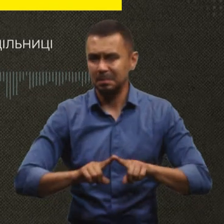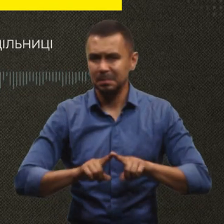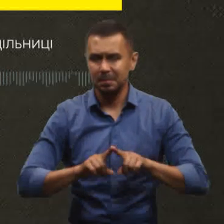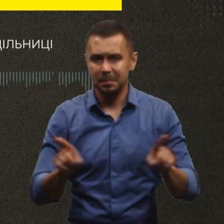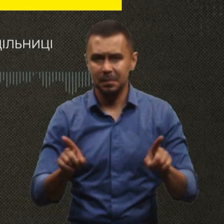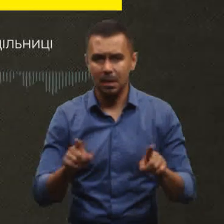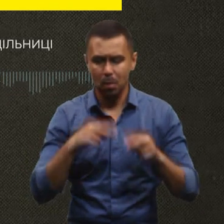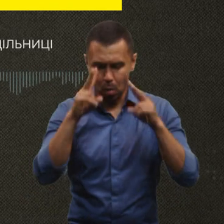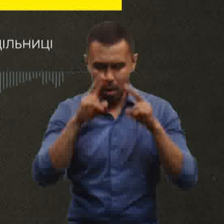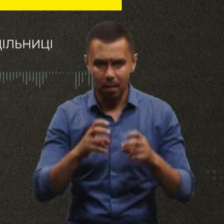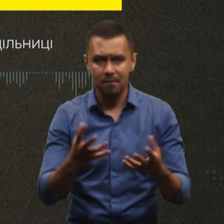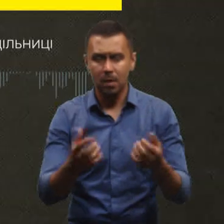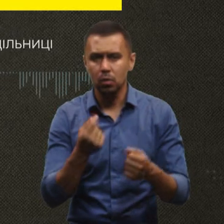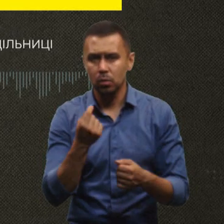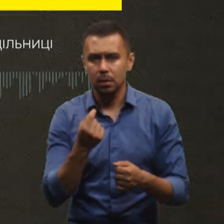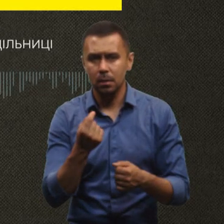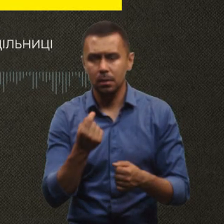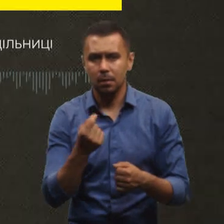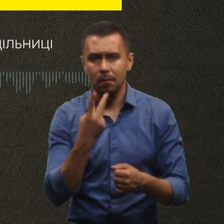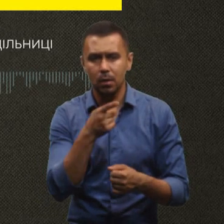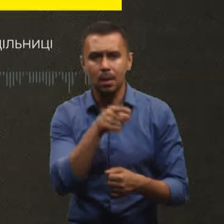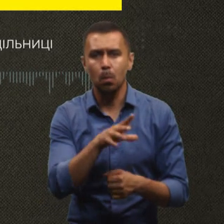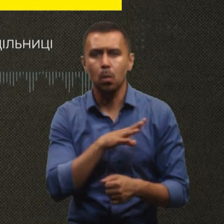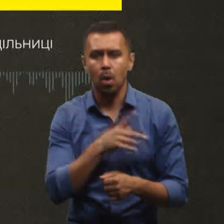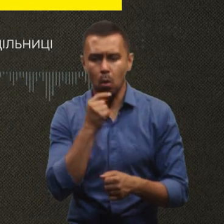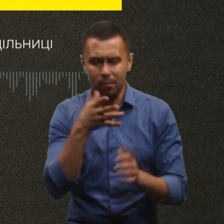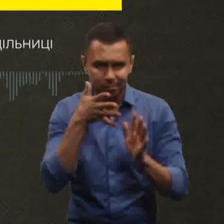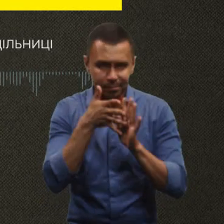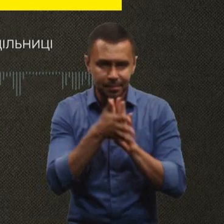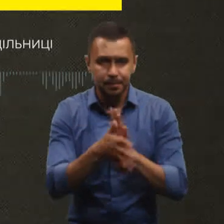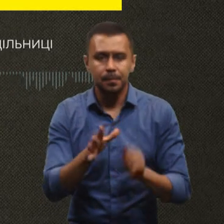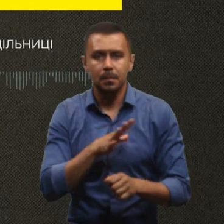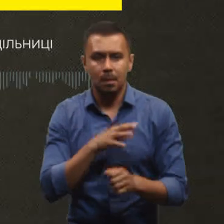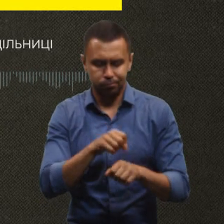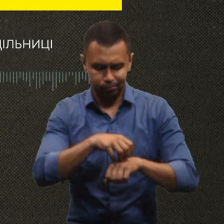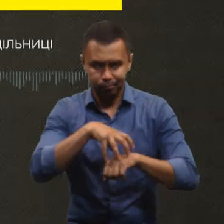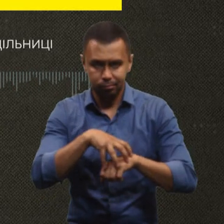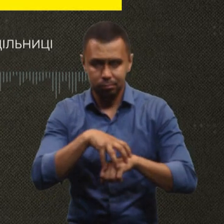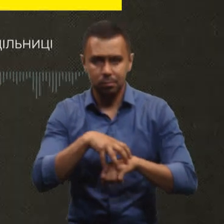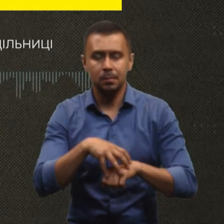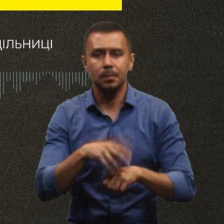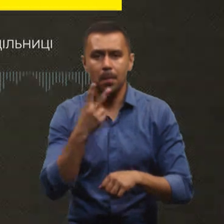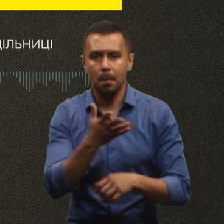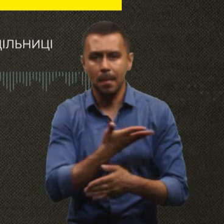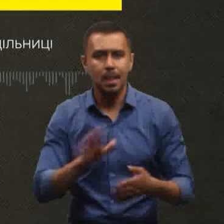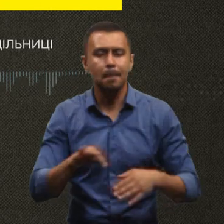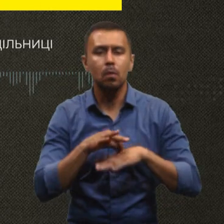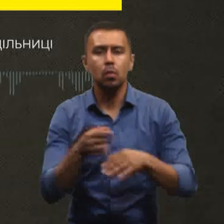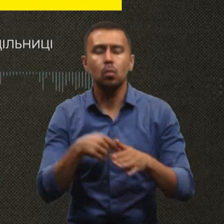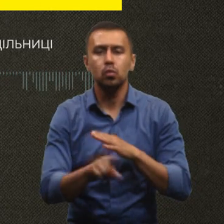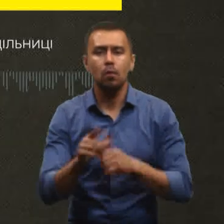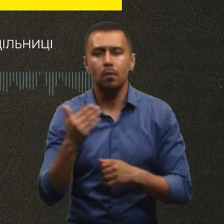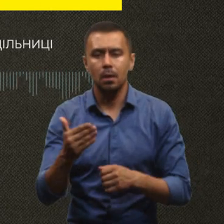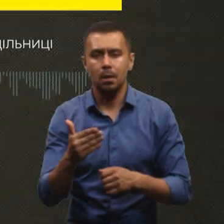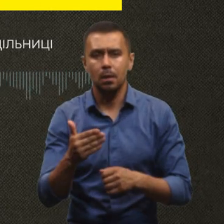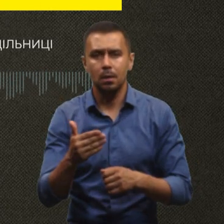таку більш оглянути взяли трохи, дивчуть. Видно, що там були крововиливи, були набряк статевих. Ну, далі ми не проводили, тому що вона